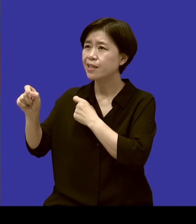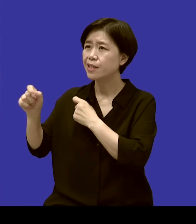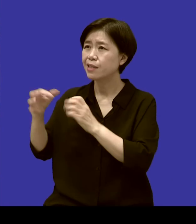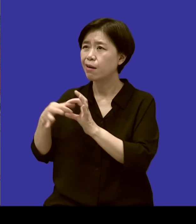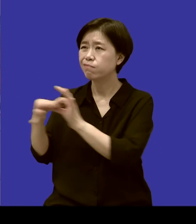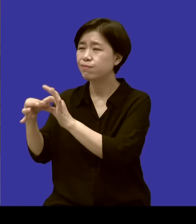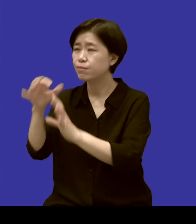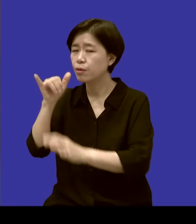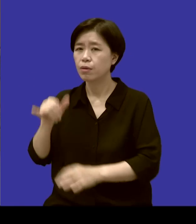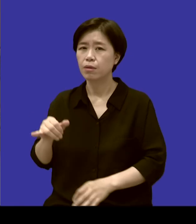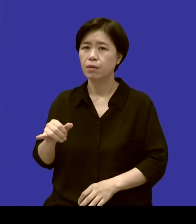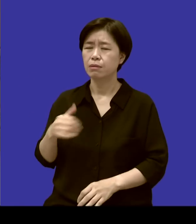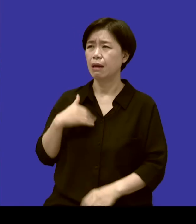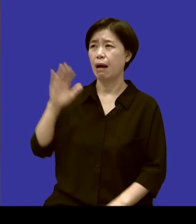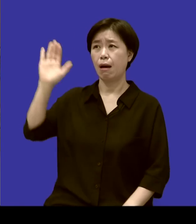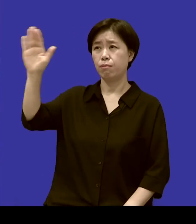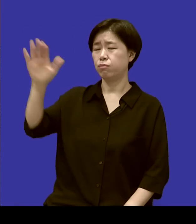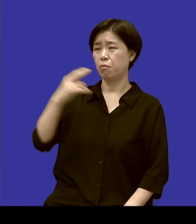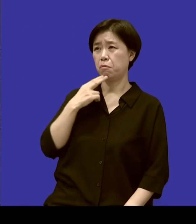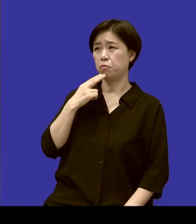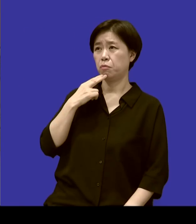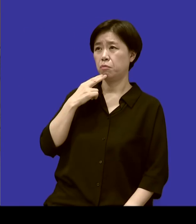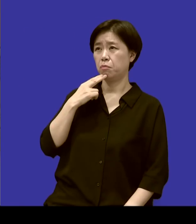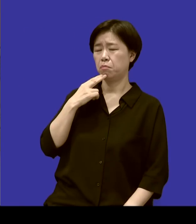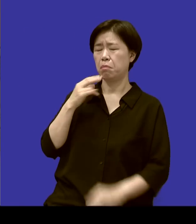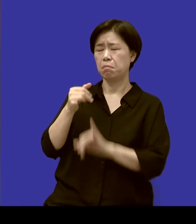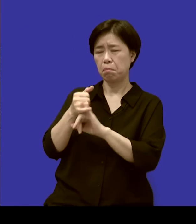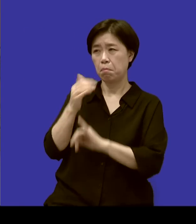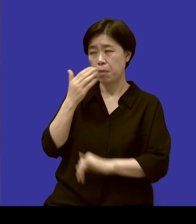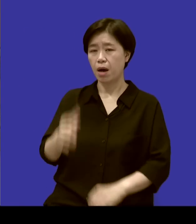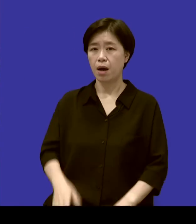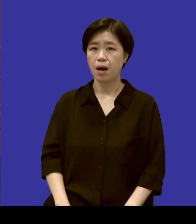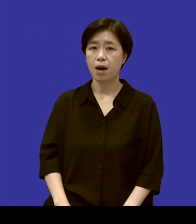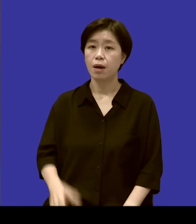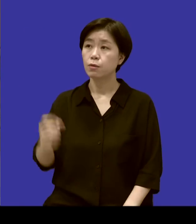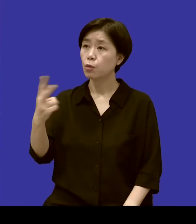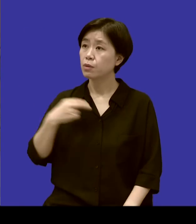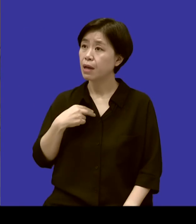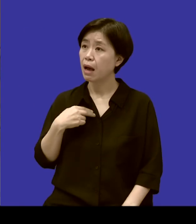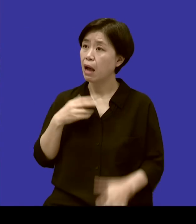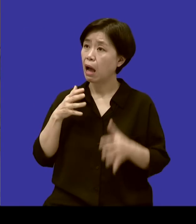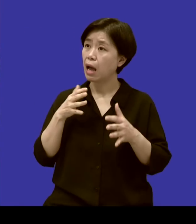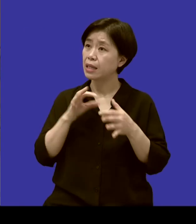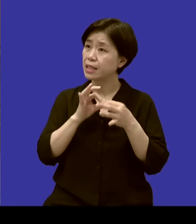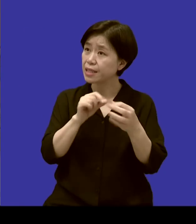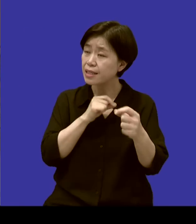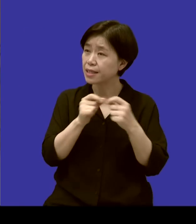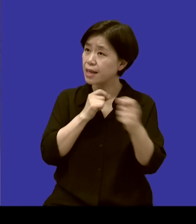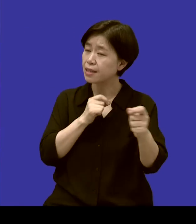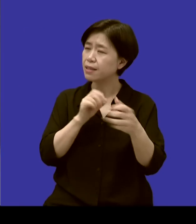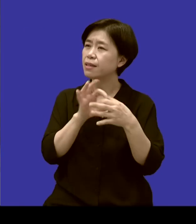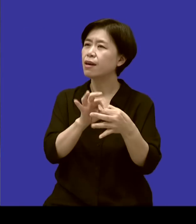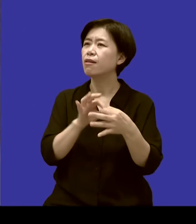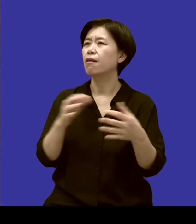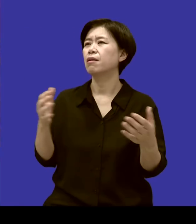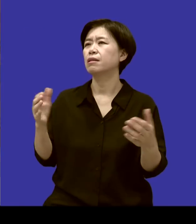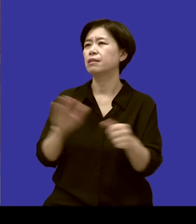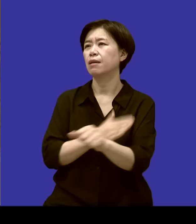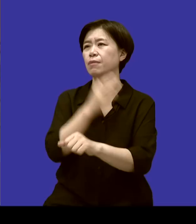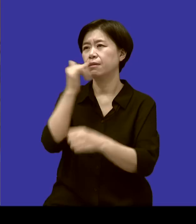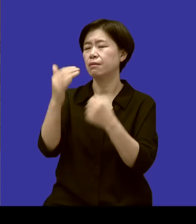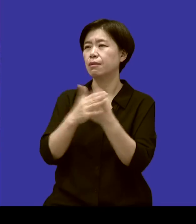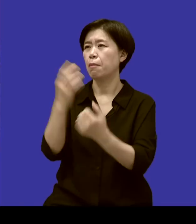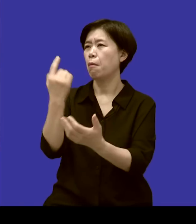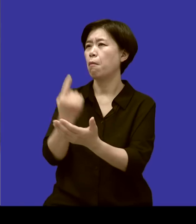거예요. 그리고 또 권사님, 저는 사기에 연루돼서 왔어요. 부끄러운 것이 없고 드러나는 거예요. 네.